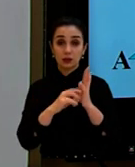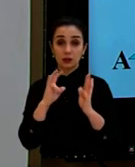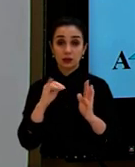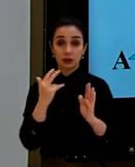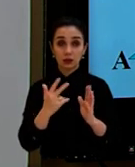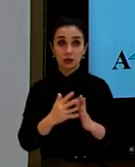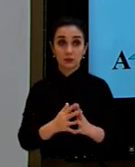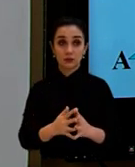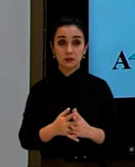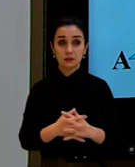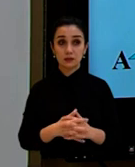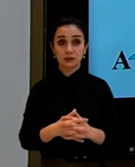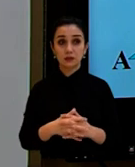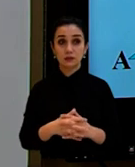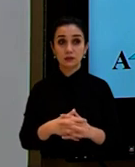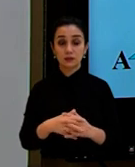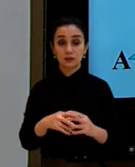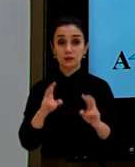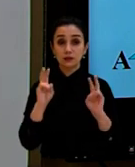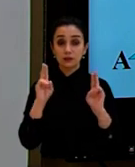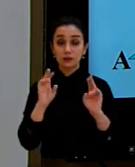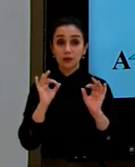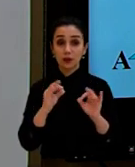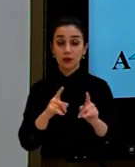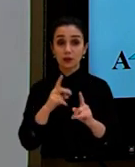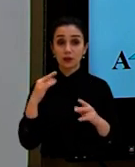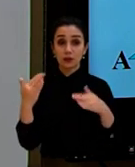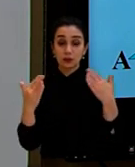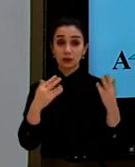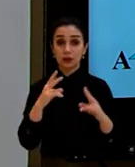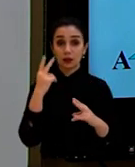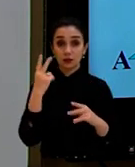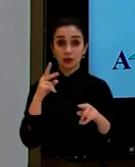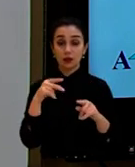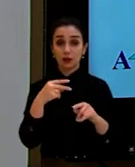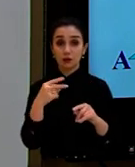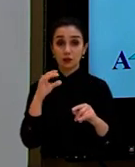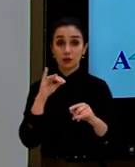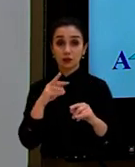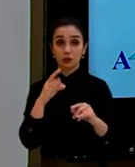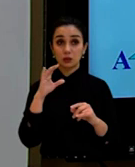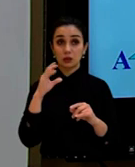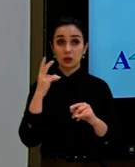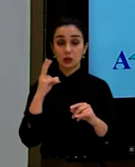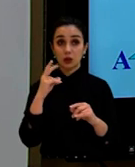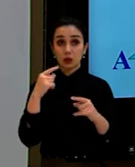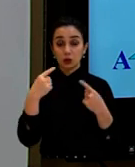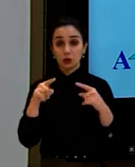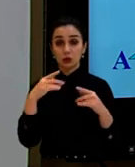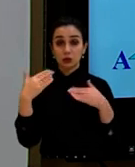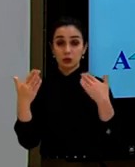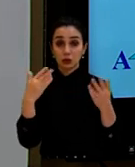3. Теорема косинусов. Квадрат стороны треугольника равен сумме квадратов двух других